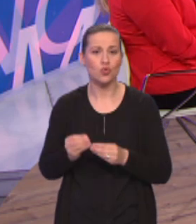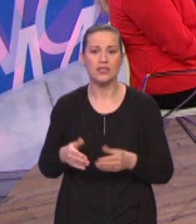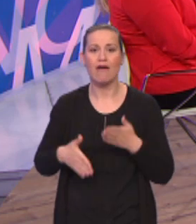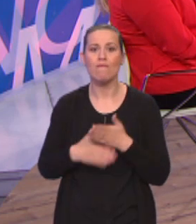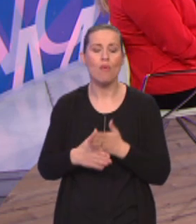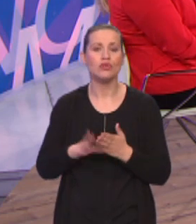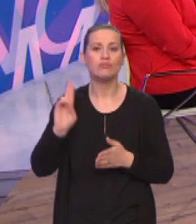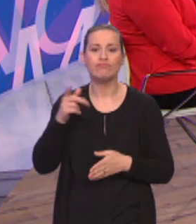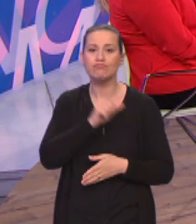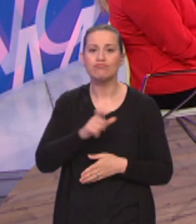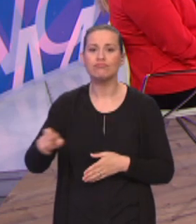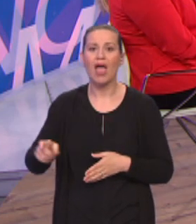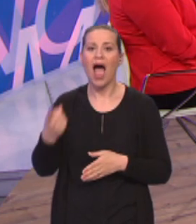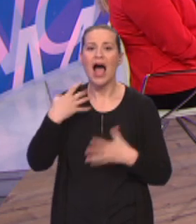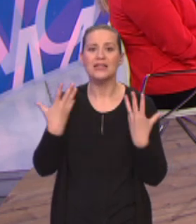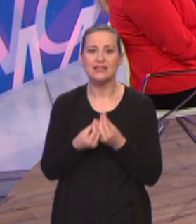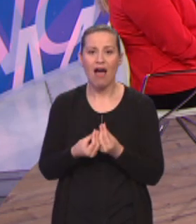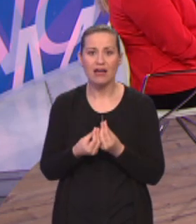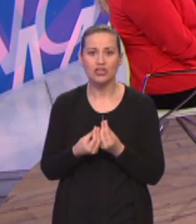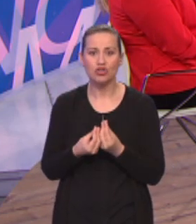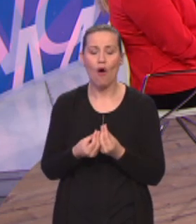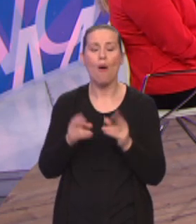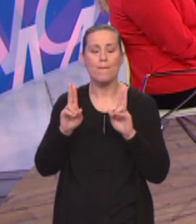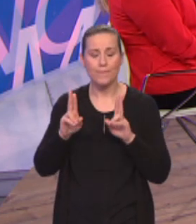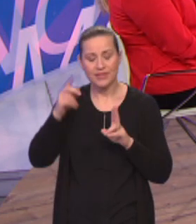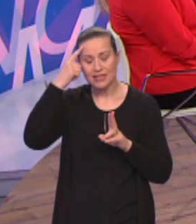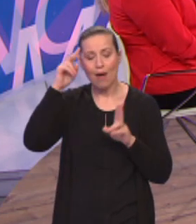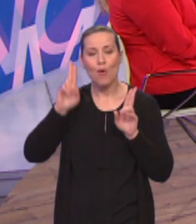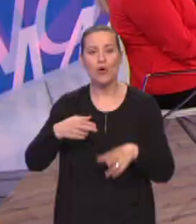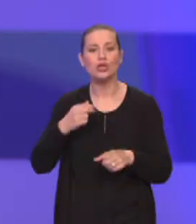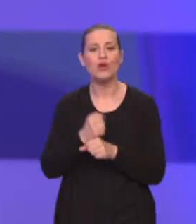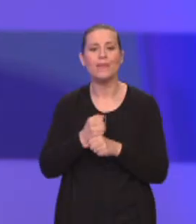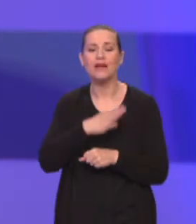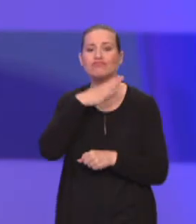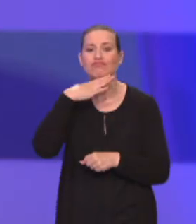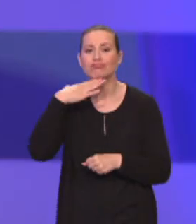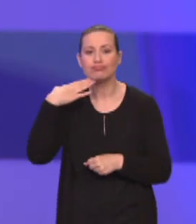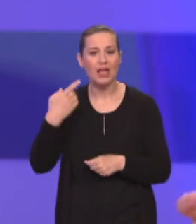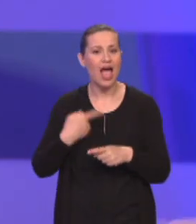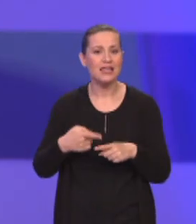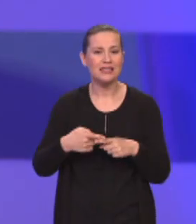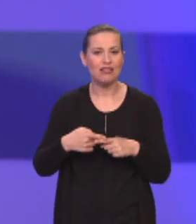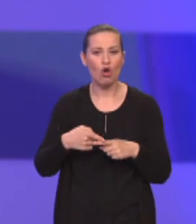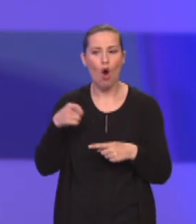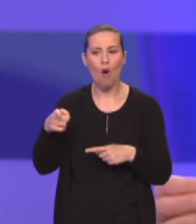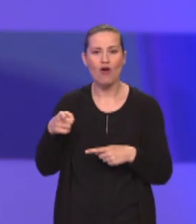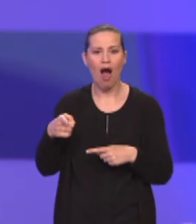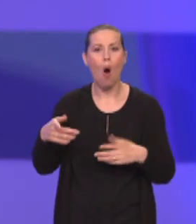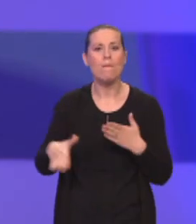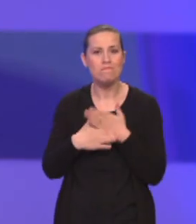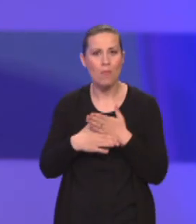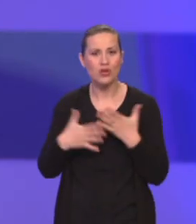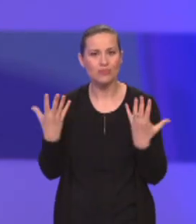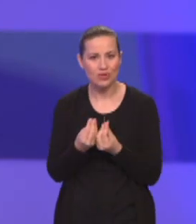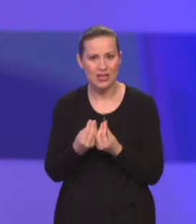pomoći svima, ali nekakvim ovim zajedništvom znamo da možemo napraviti puno. Zbog toga je ovaj slogan "Pomozimo zajedno", jer smatram da čovjek